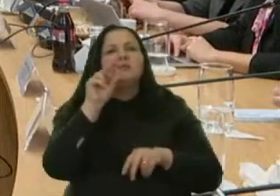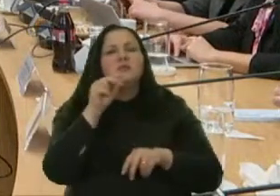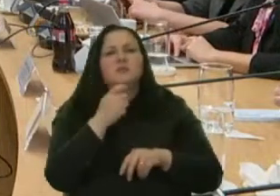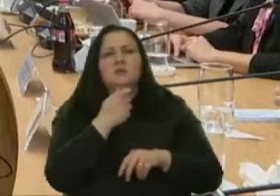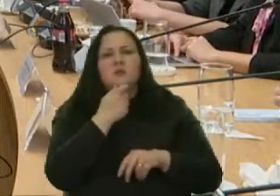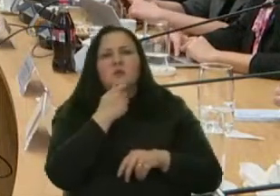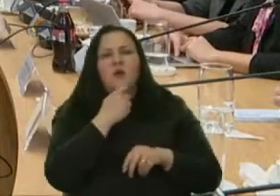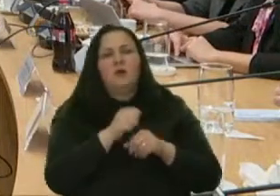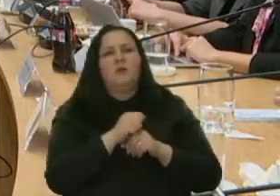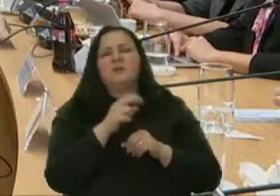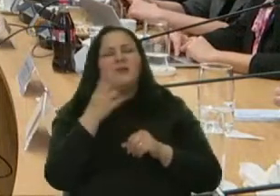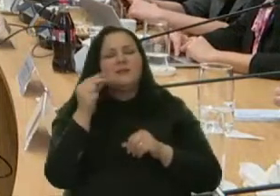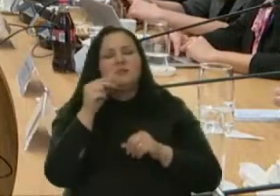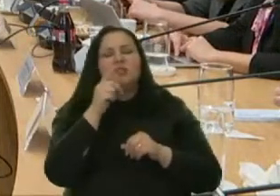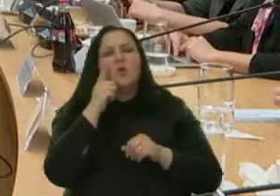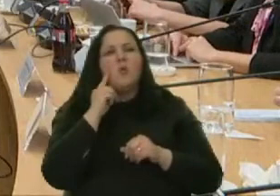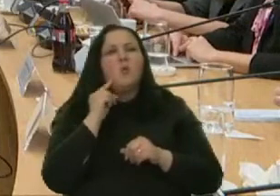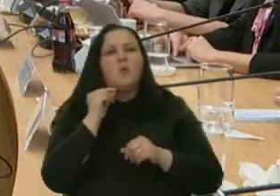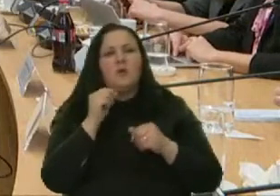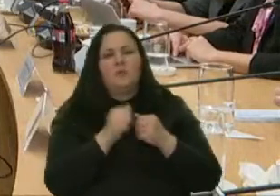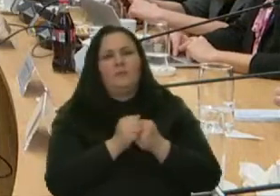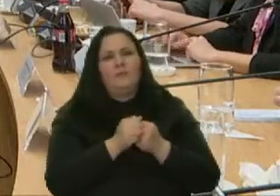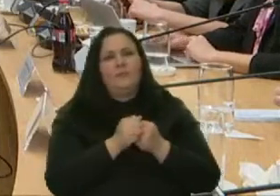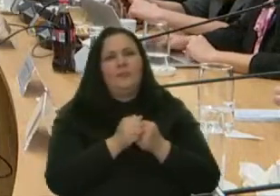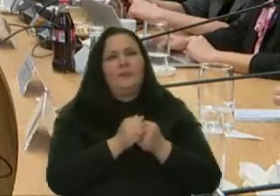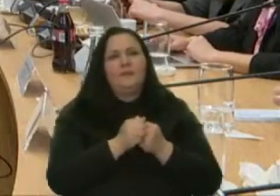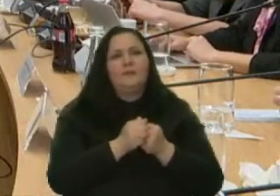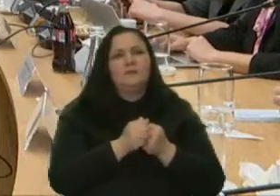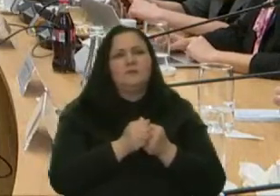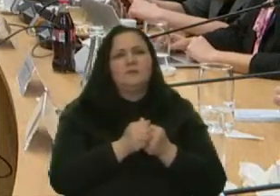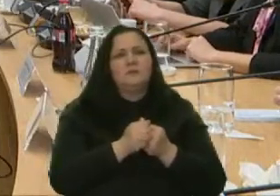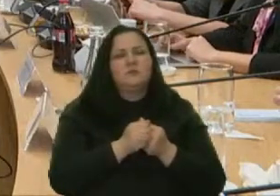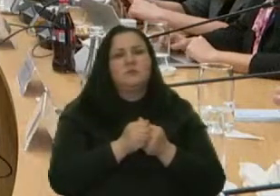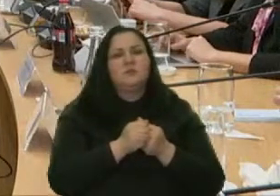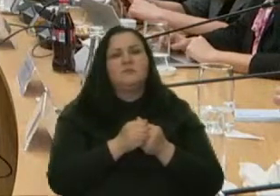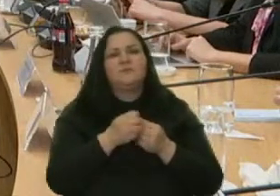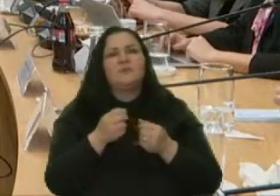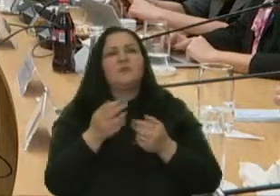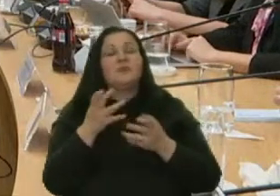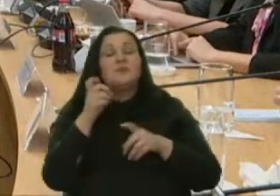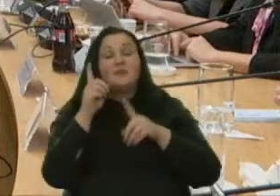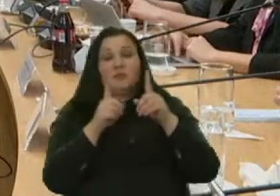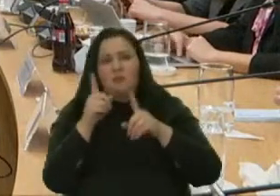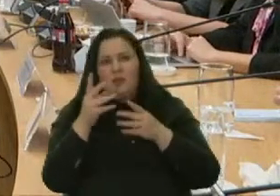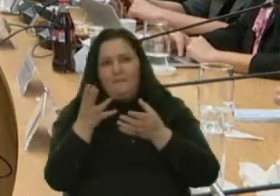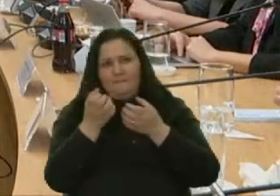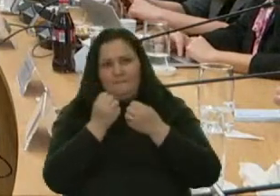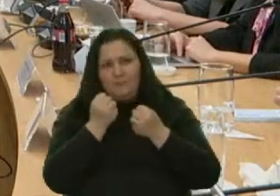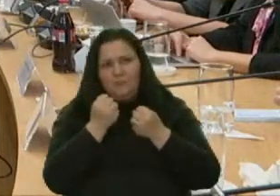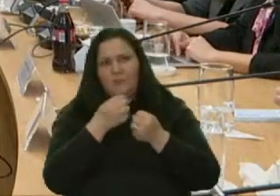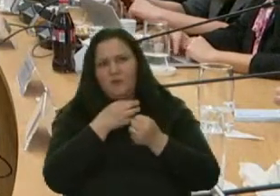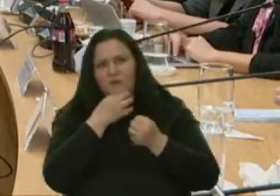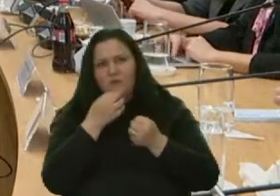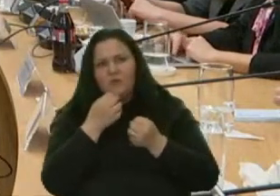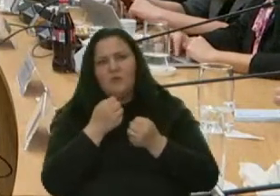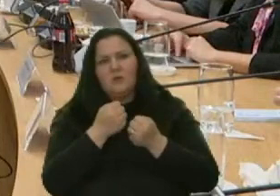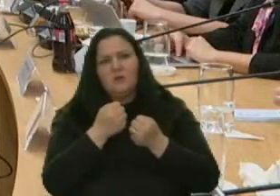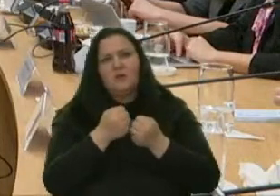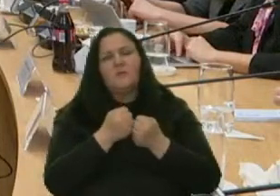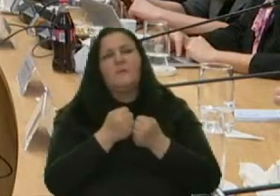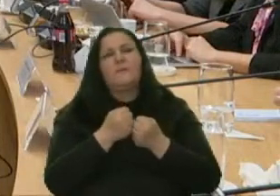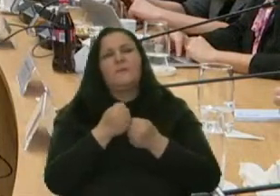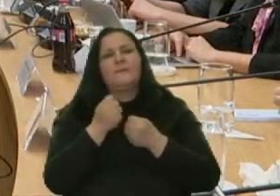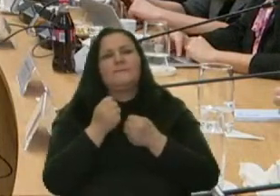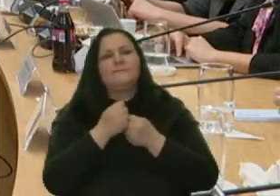puțin peste anexa 1 la Ordonanța 128 Ideea era că dacă preau vă spun Din târg că despre asta